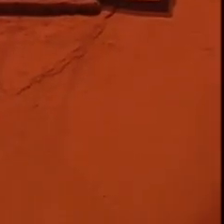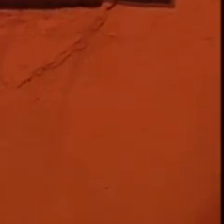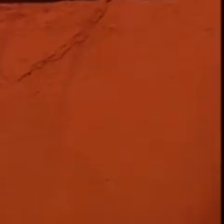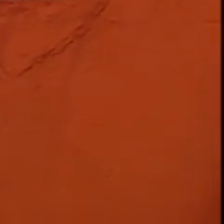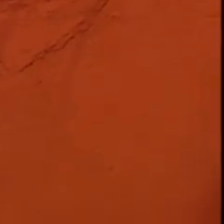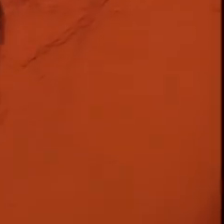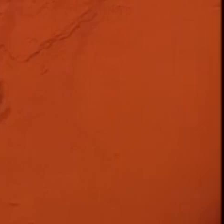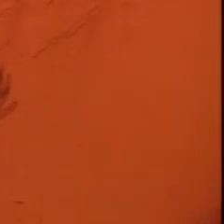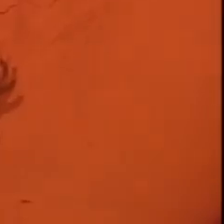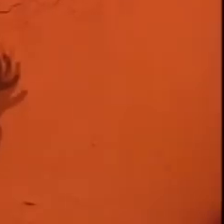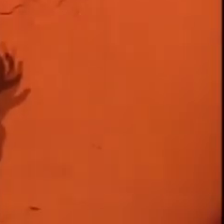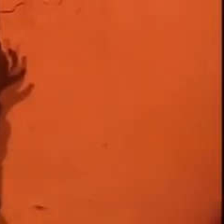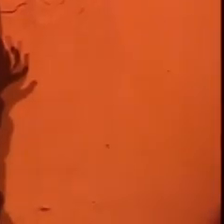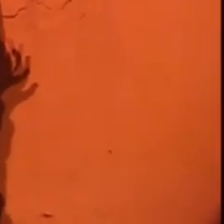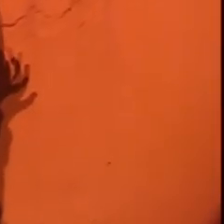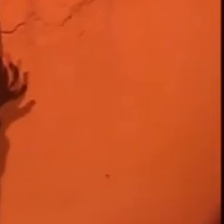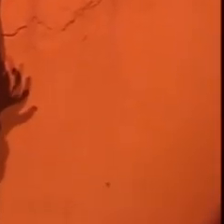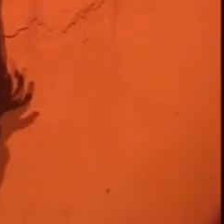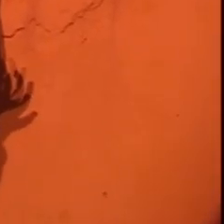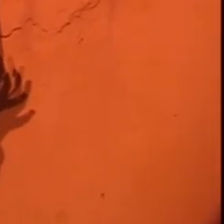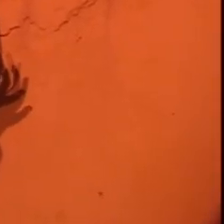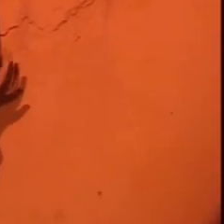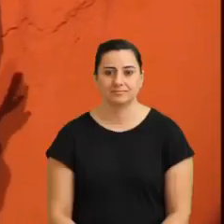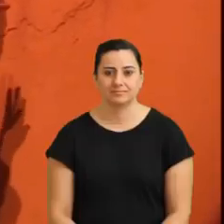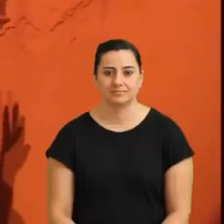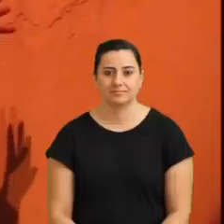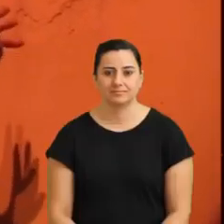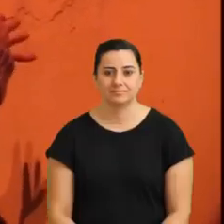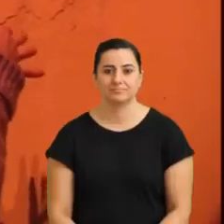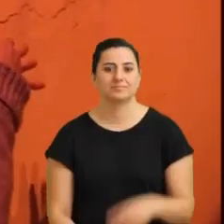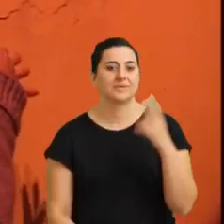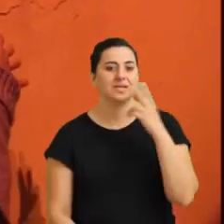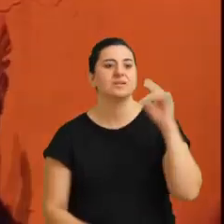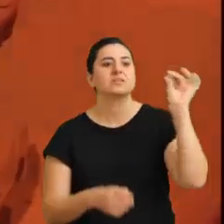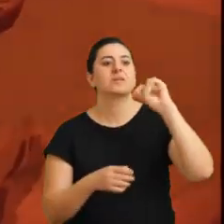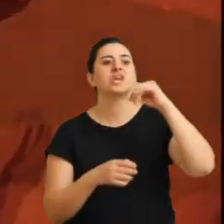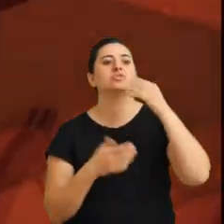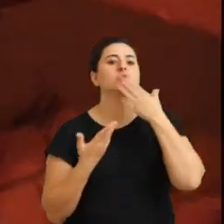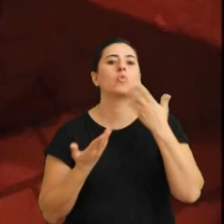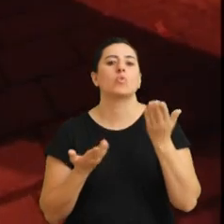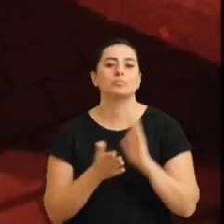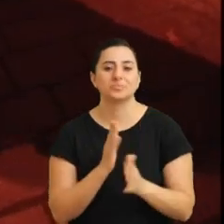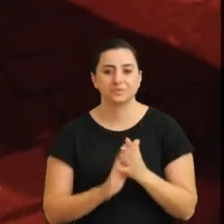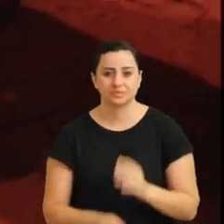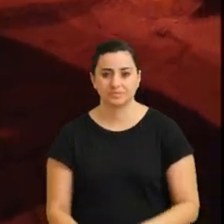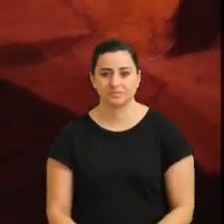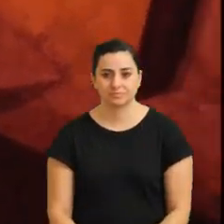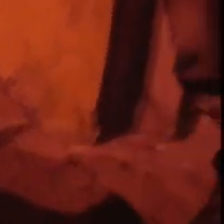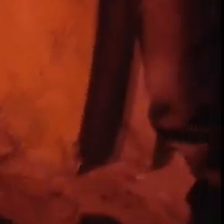Yaşlı bir kadın pencerenin demir parmaklığından bardak uzattı. Yok teyze, tarçınım kalmadı.